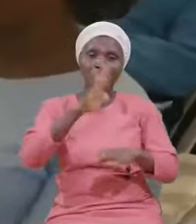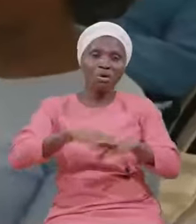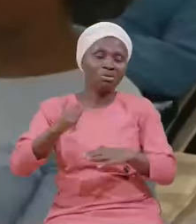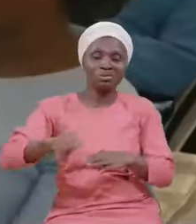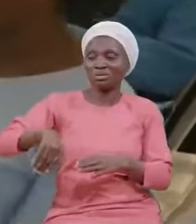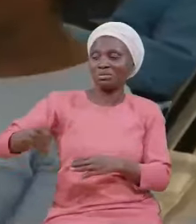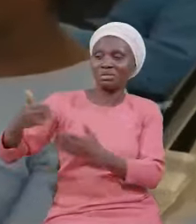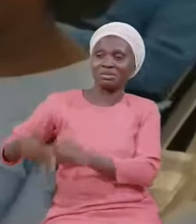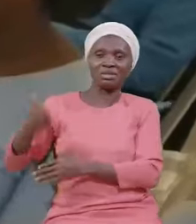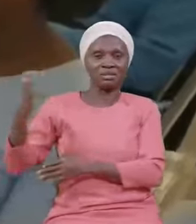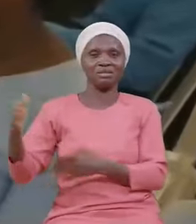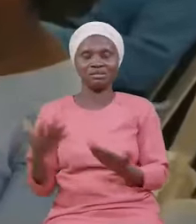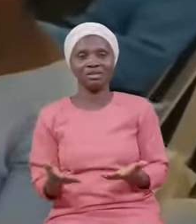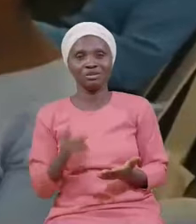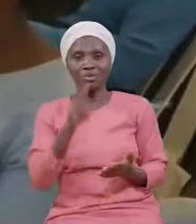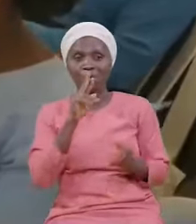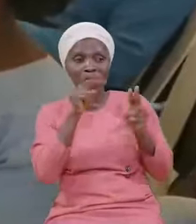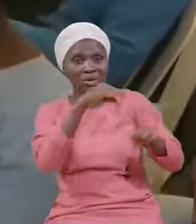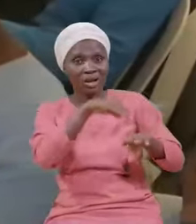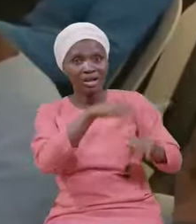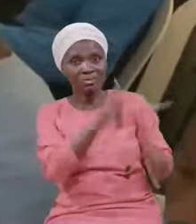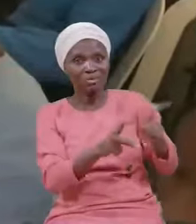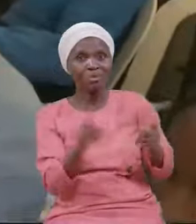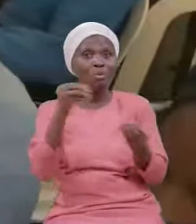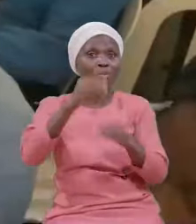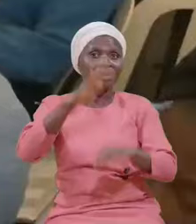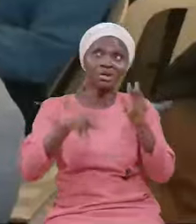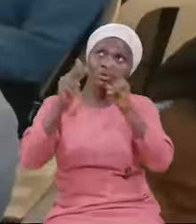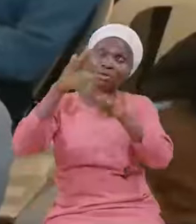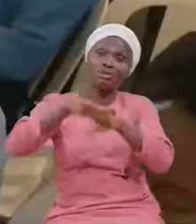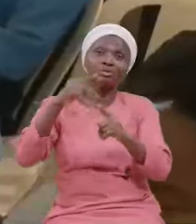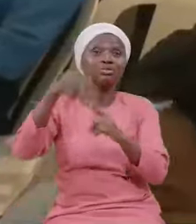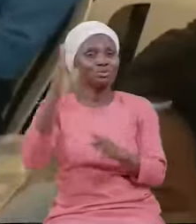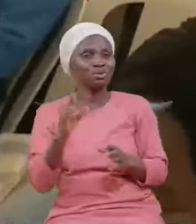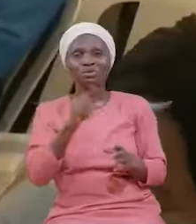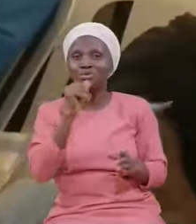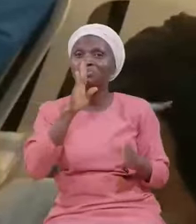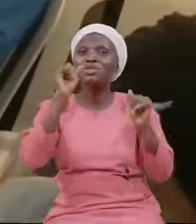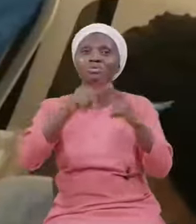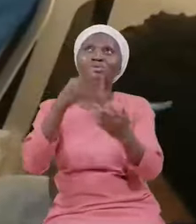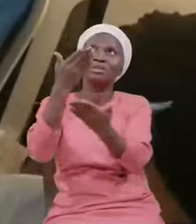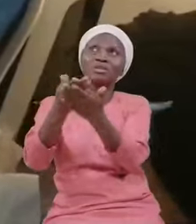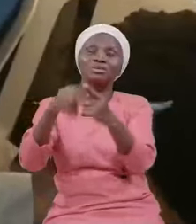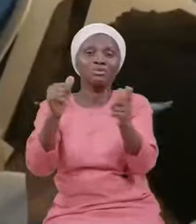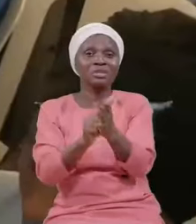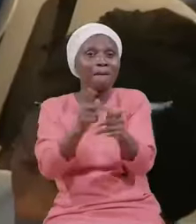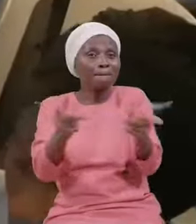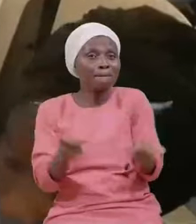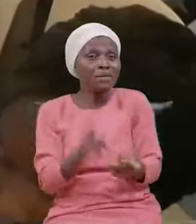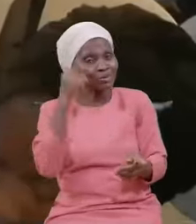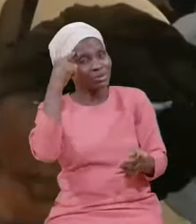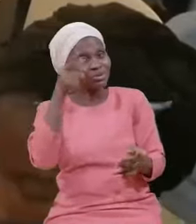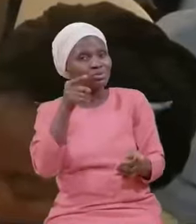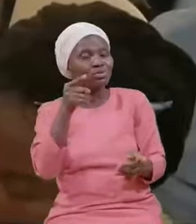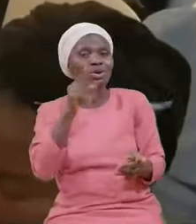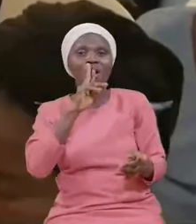moi. Tu ne pourras pas aller au lieu où tu voulais aller. Mais quand tu es libéré de